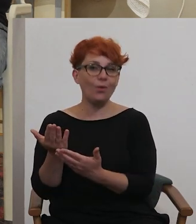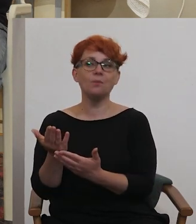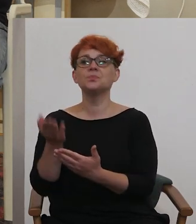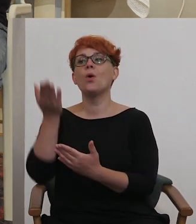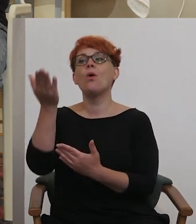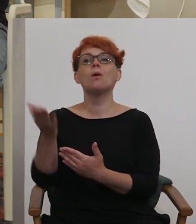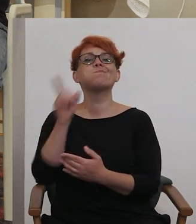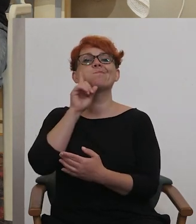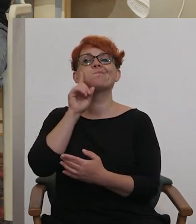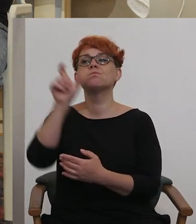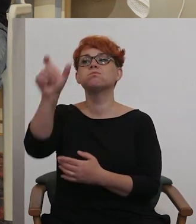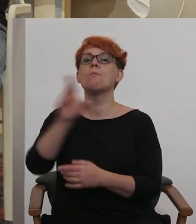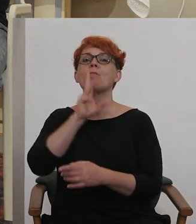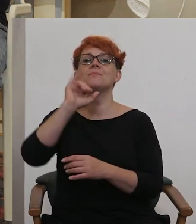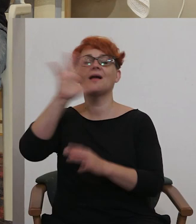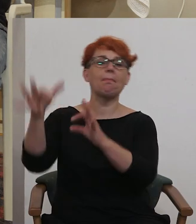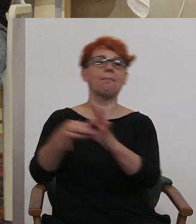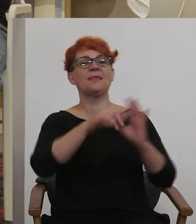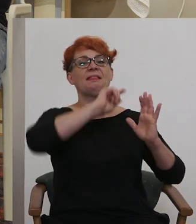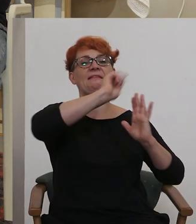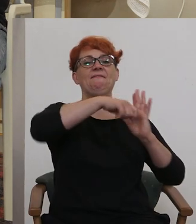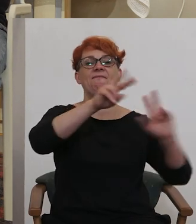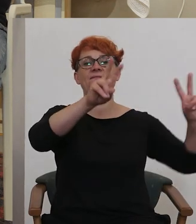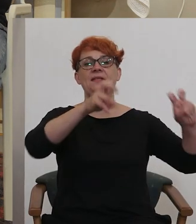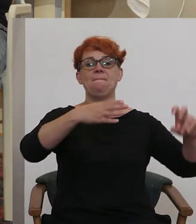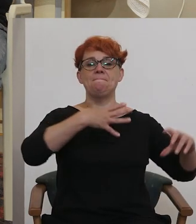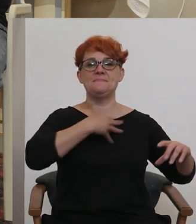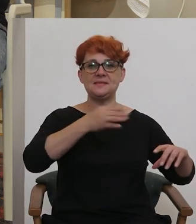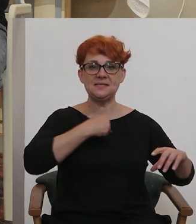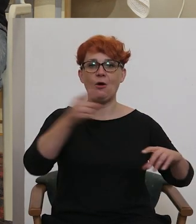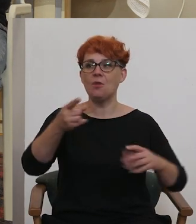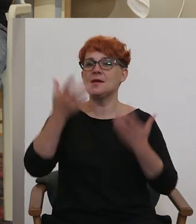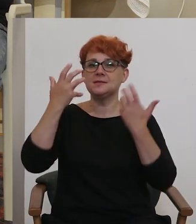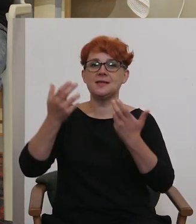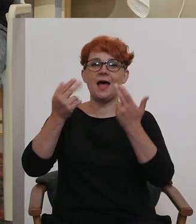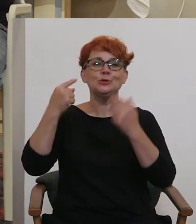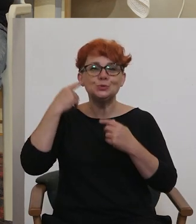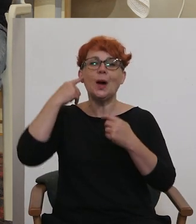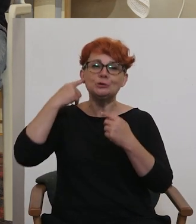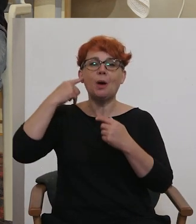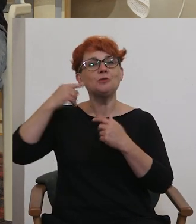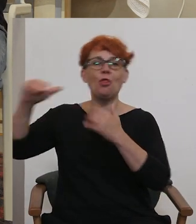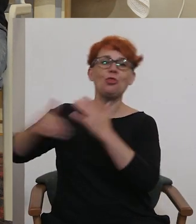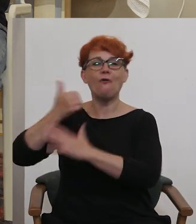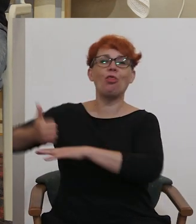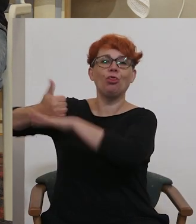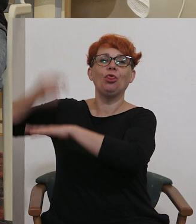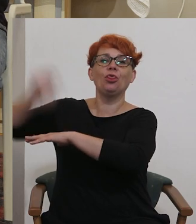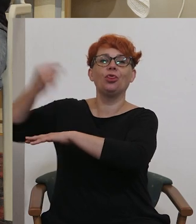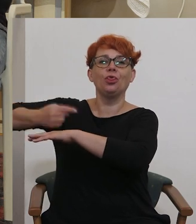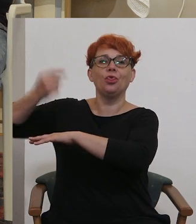że tak powiem, jak z filmu Psy, tak się wczuł w rolę służenia nowym panom, że postanowił